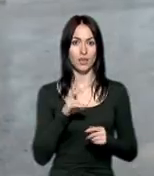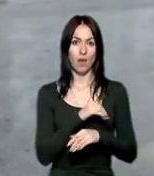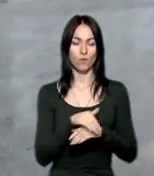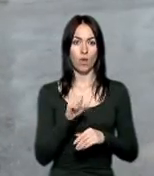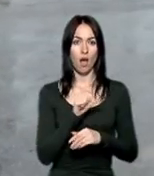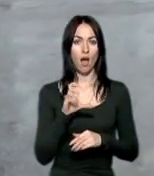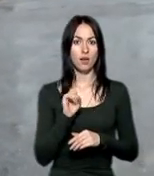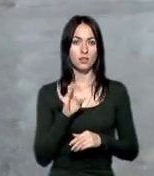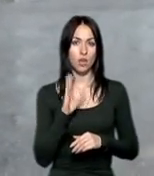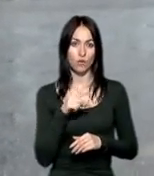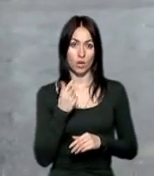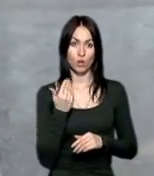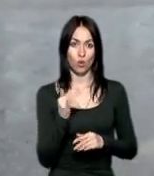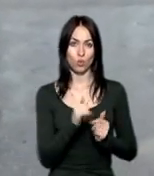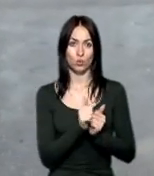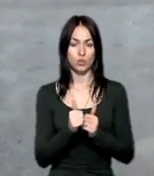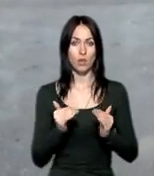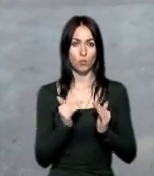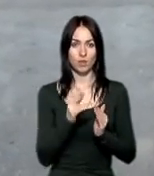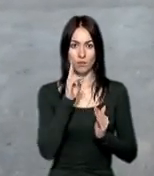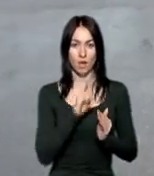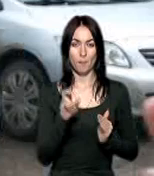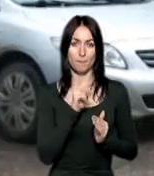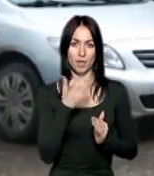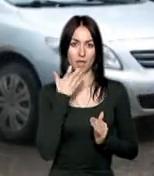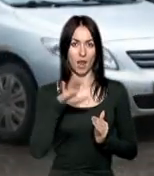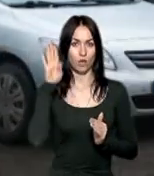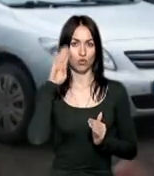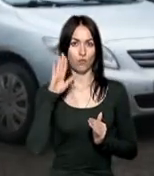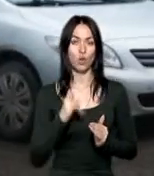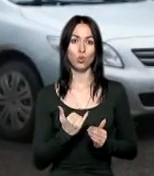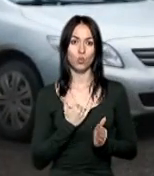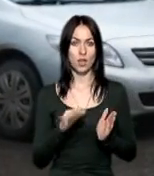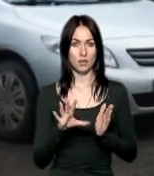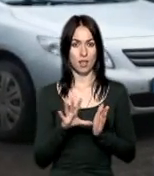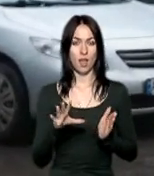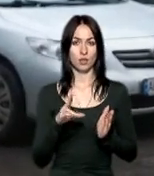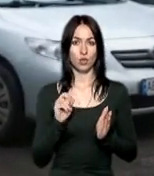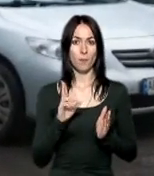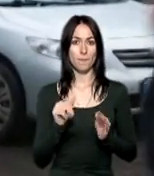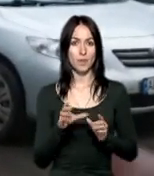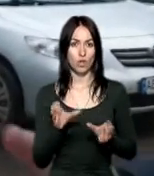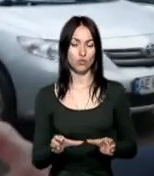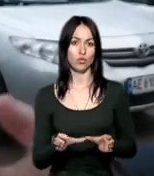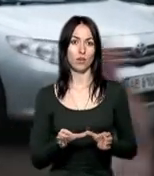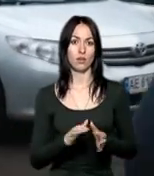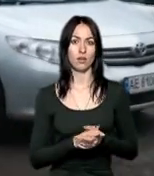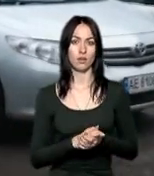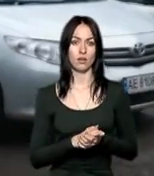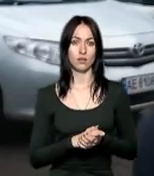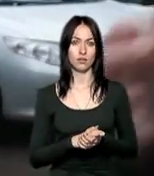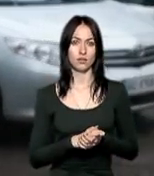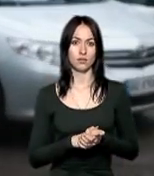Ахсарова. Каже, його та сусідній будинок два місяці без гарячої води. У нас електропічки. У